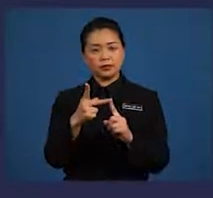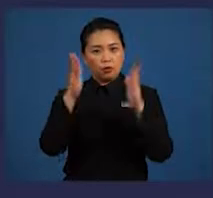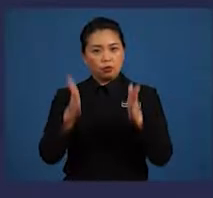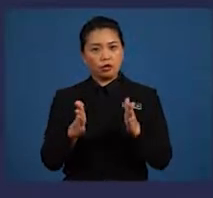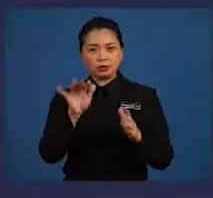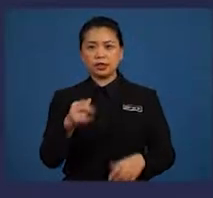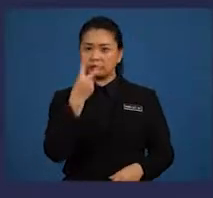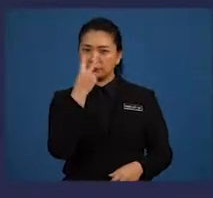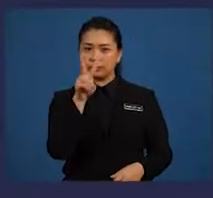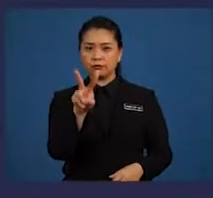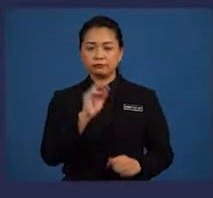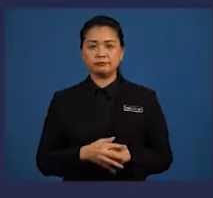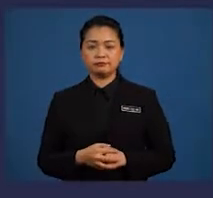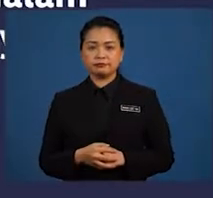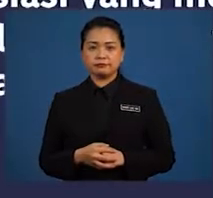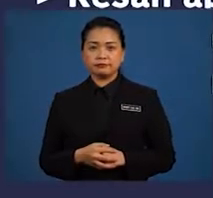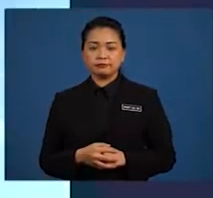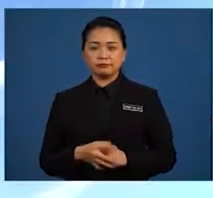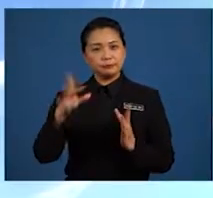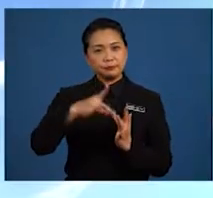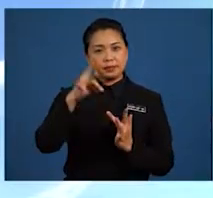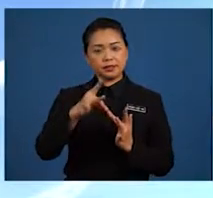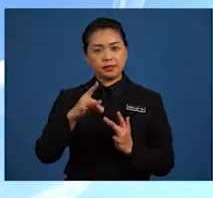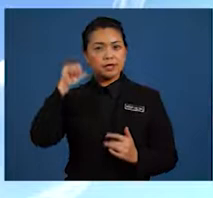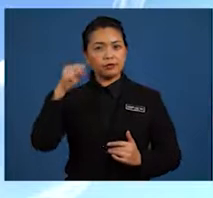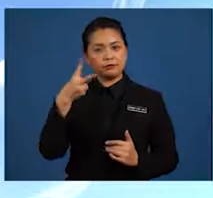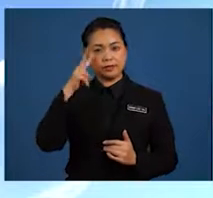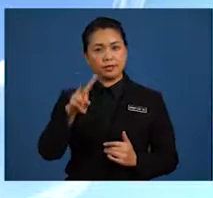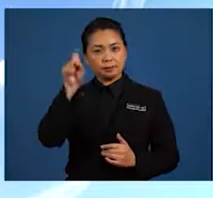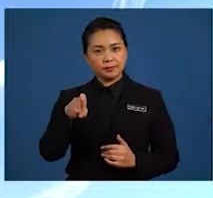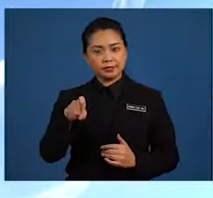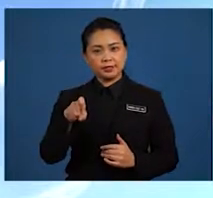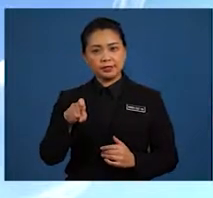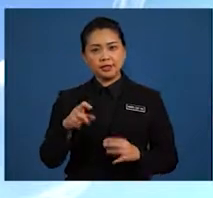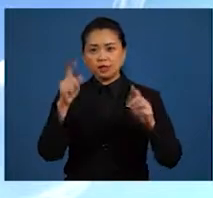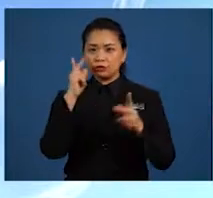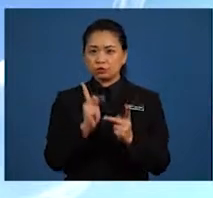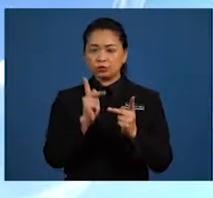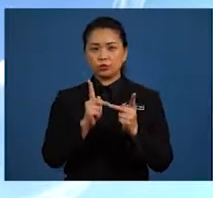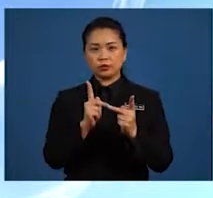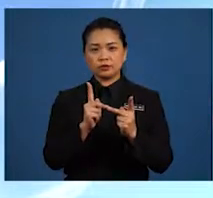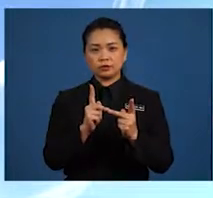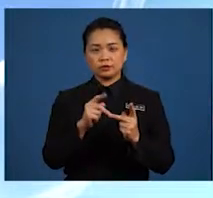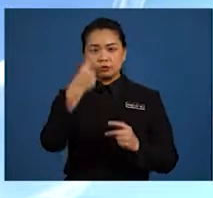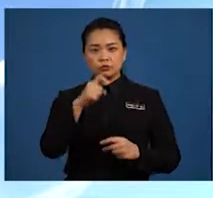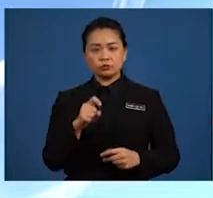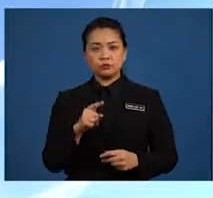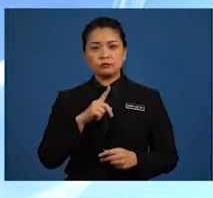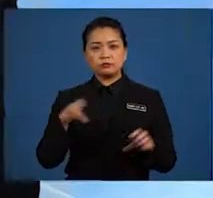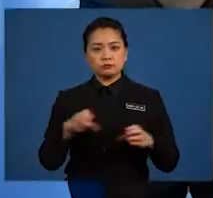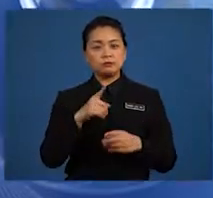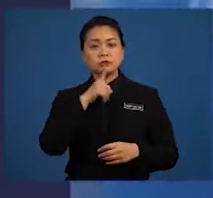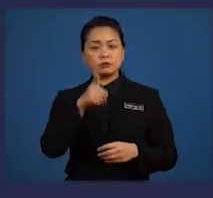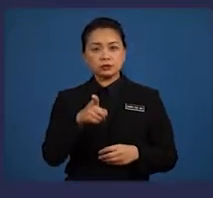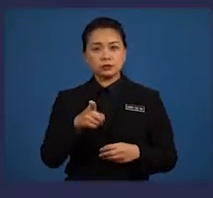menyaksikan persembahan tersebut pemilihan au2 bismillah bersesuaian untuk memastikan